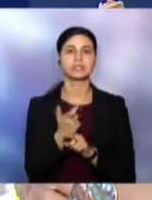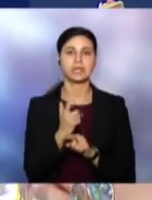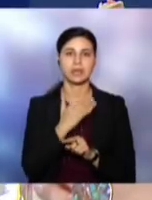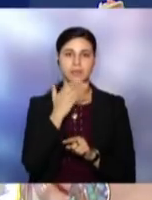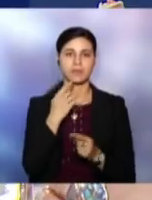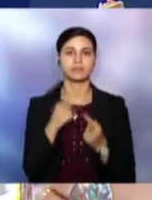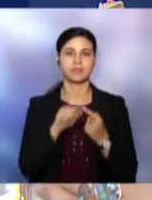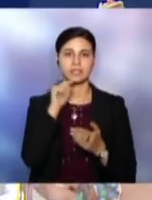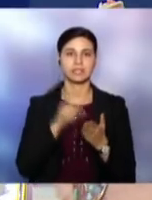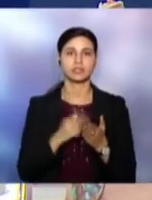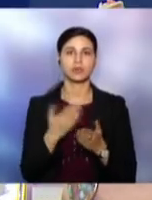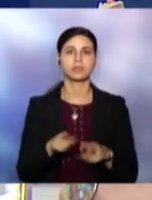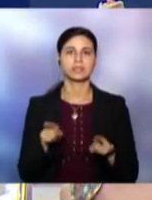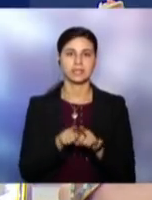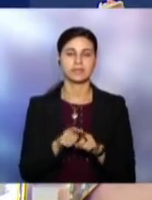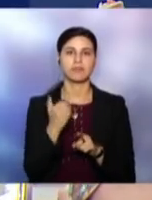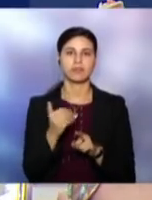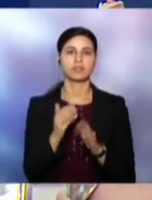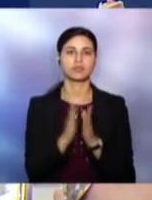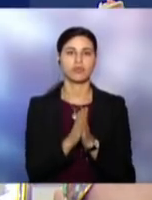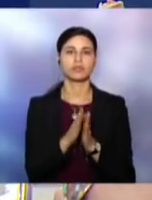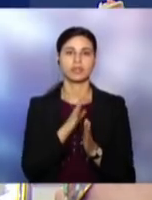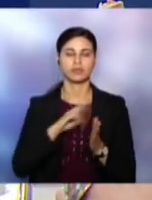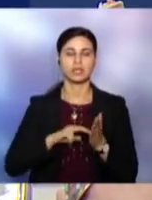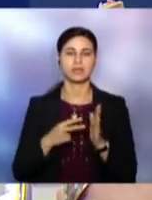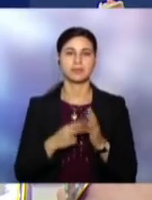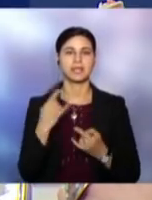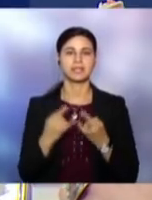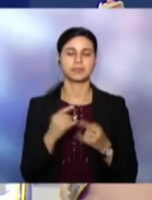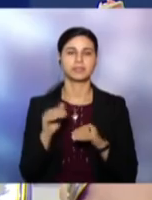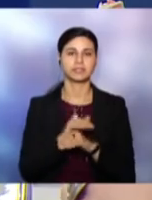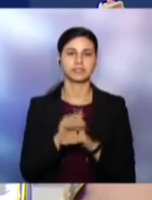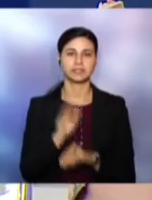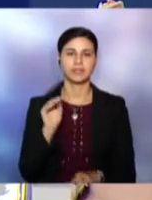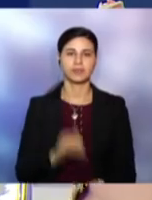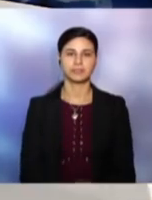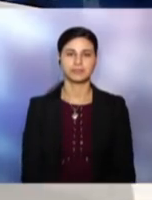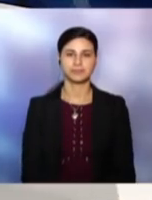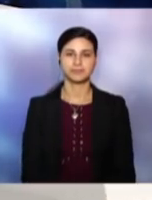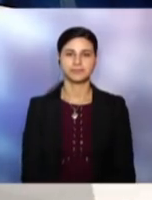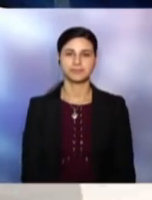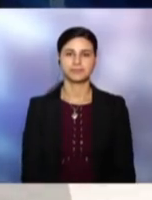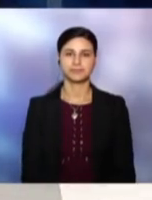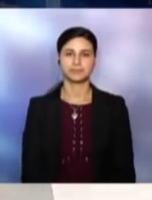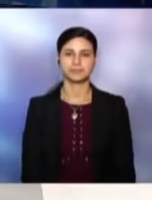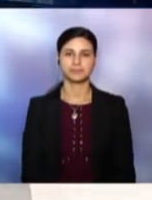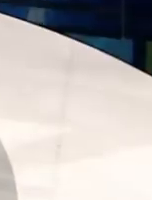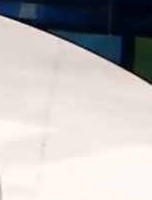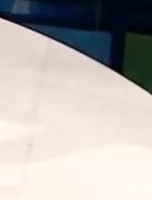სხვა საკითხზე, რომელიც ასევე თქვენი თხოვნით არის დაგეგმილი გადაცემაში. ნახვამდის ღირსეულებას გისურვებთ.